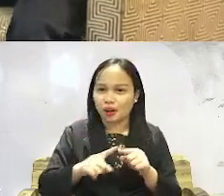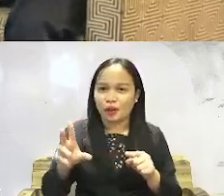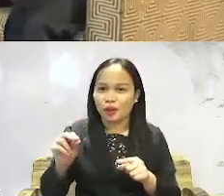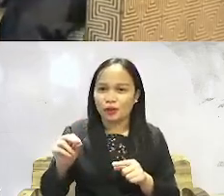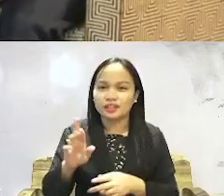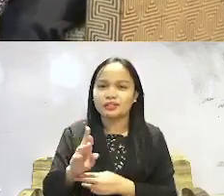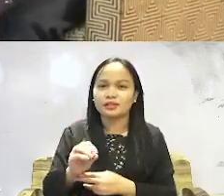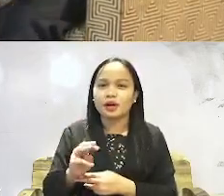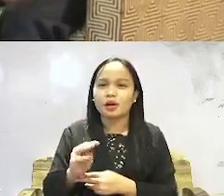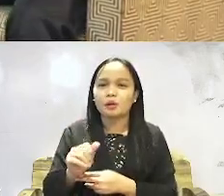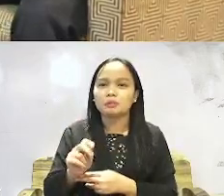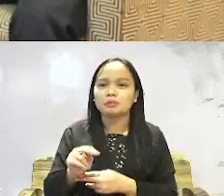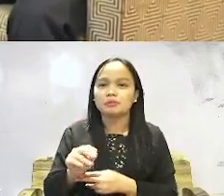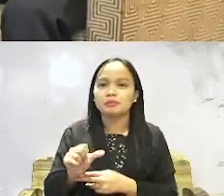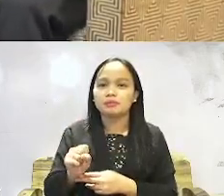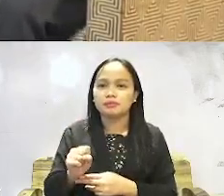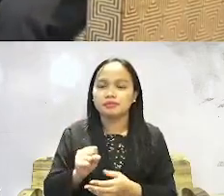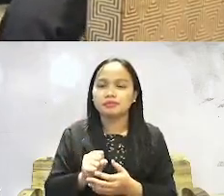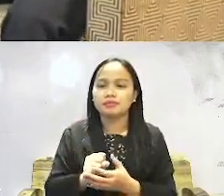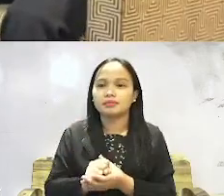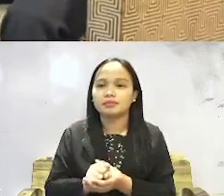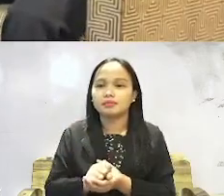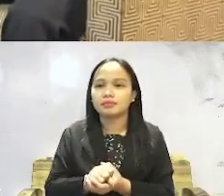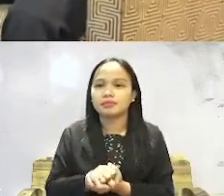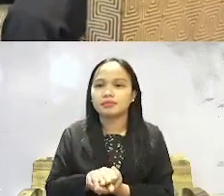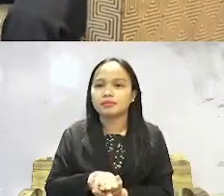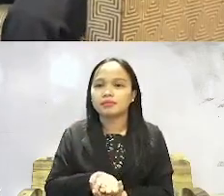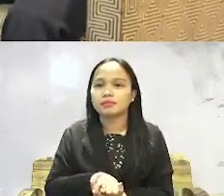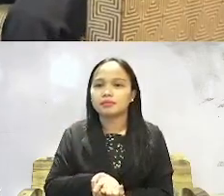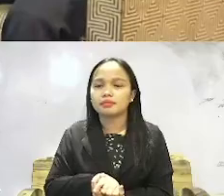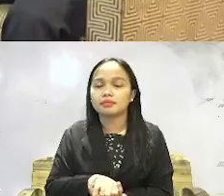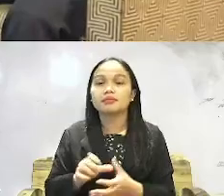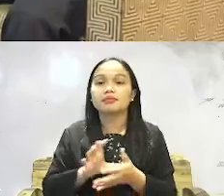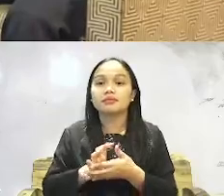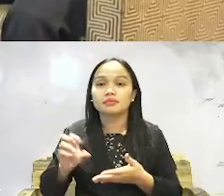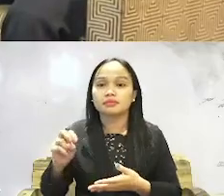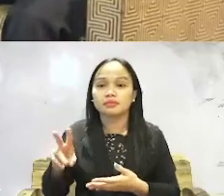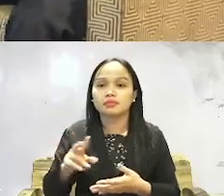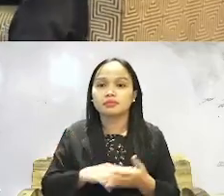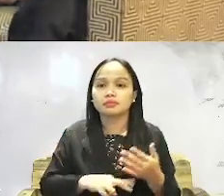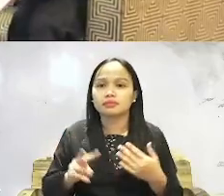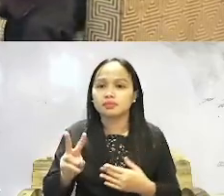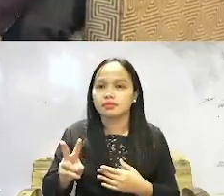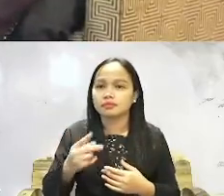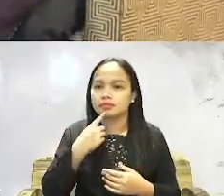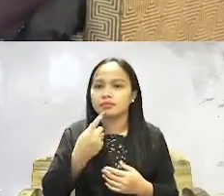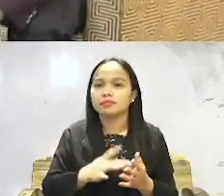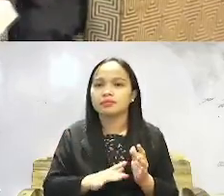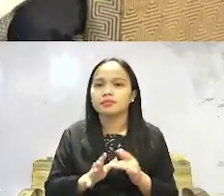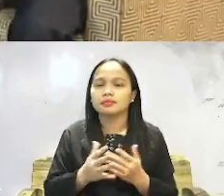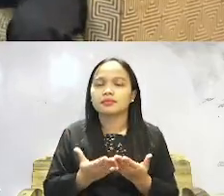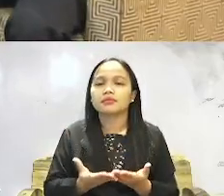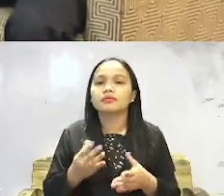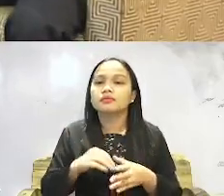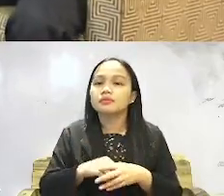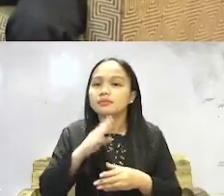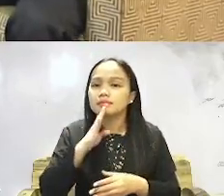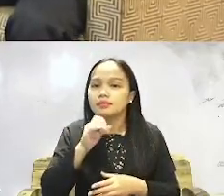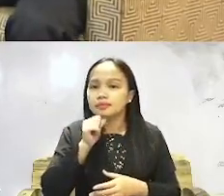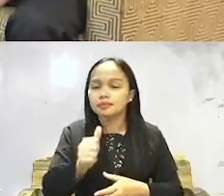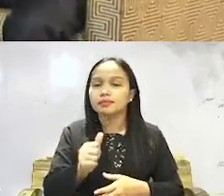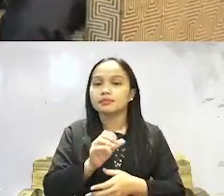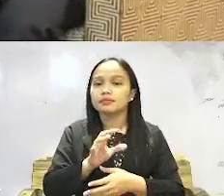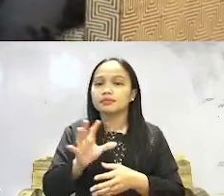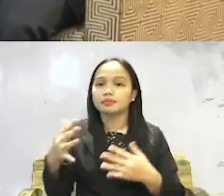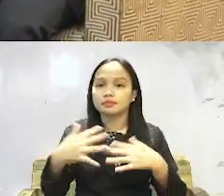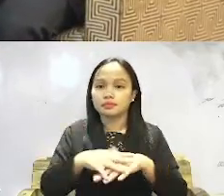Romans. Okay, Romans. Yeah, Romans. Yeah, Romans chapter 12 verse 2. Sabi po dito sa Bible, "And be not conformed to this